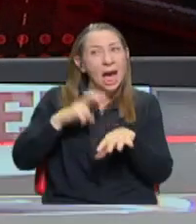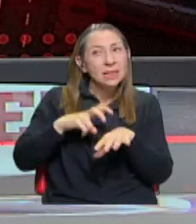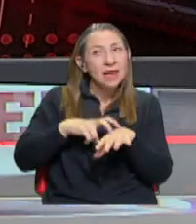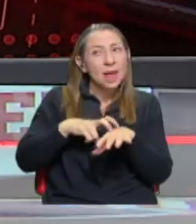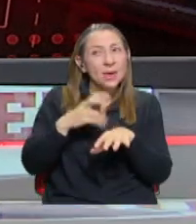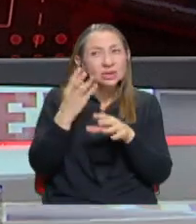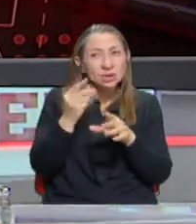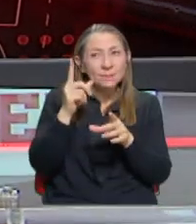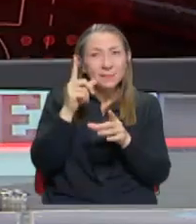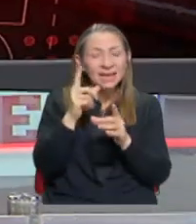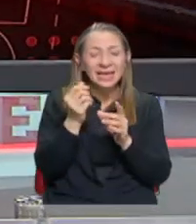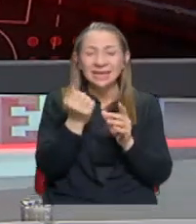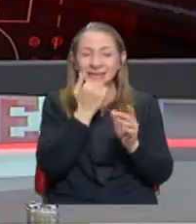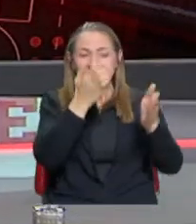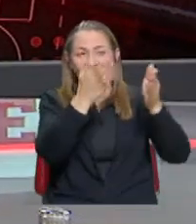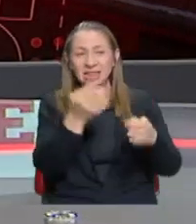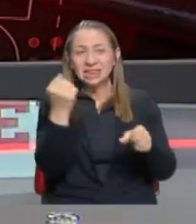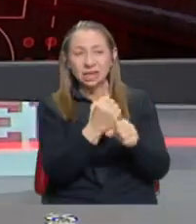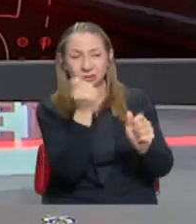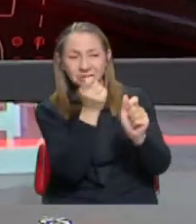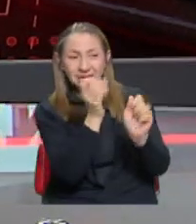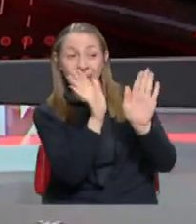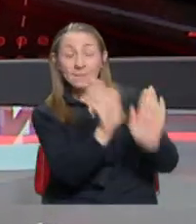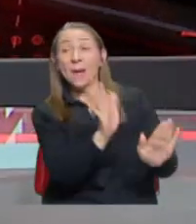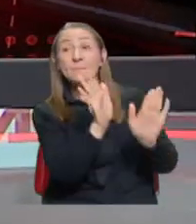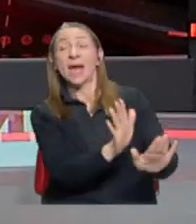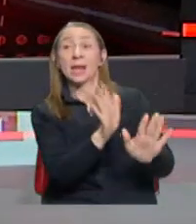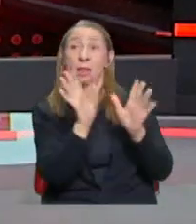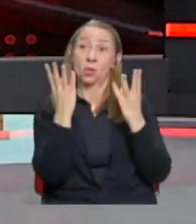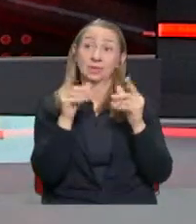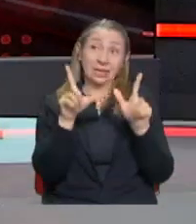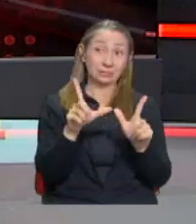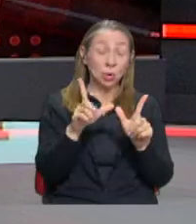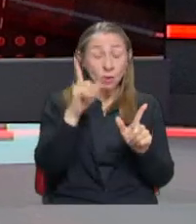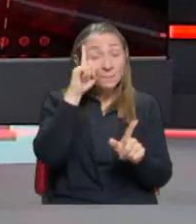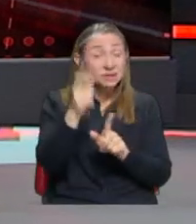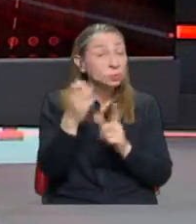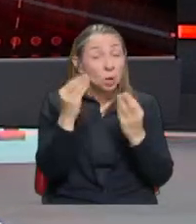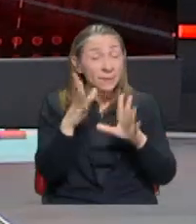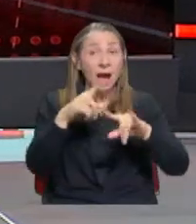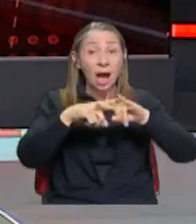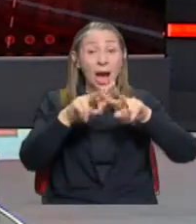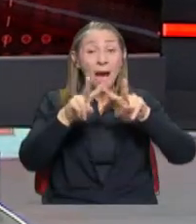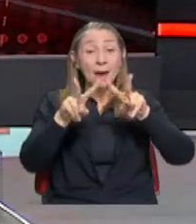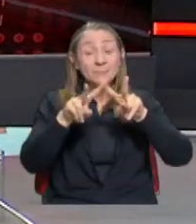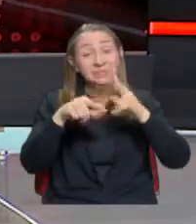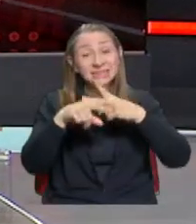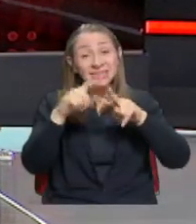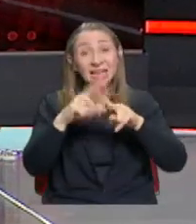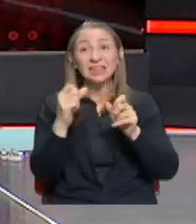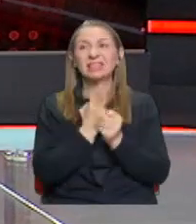üzere böyle bir sembol olarak kalması gereken insanlardan biri sanki. O yüzden başvurmuş olabilir Hamza Dağ. Şimdi